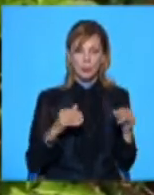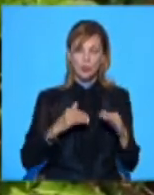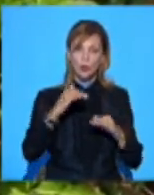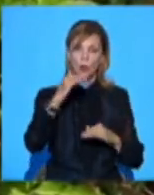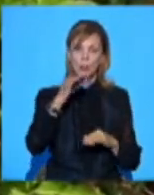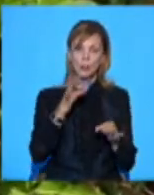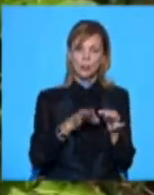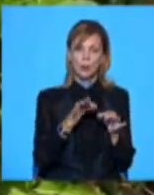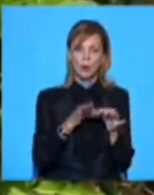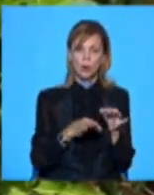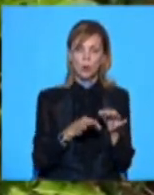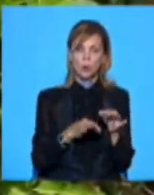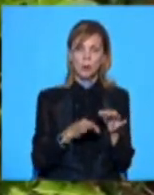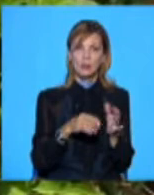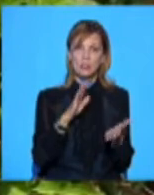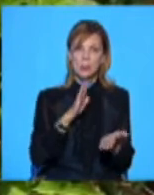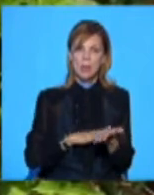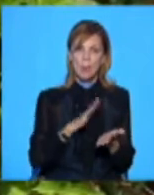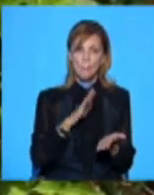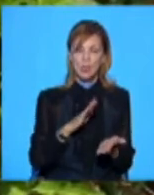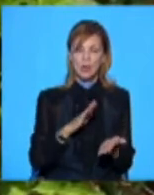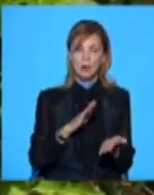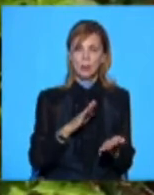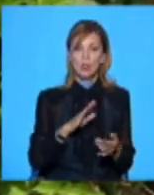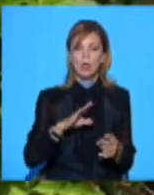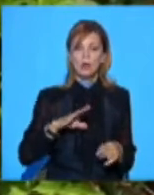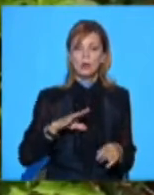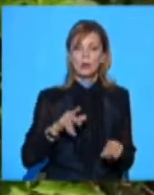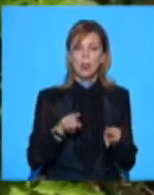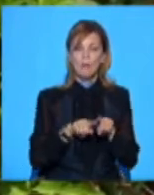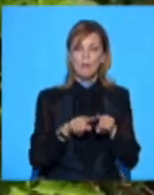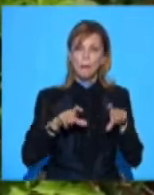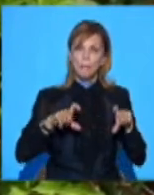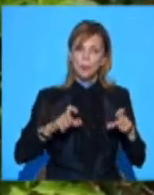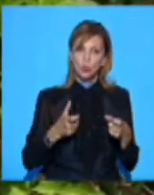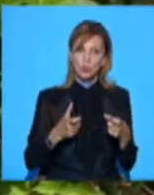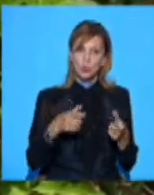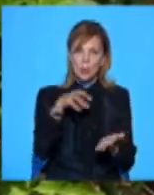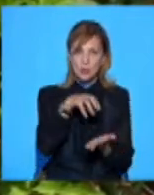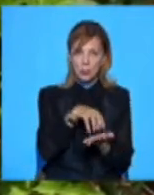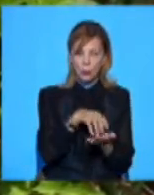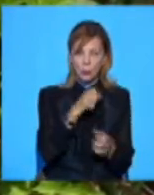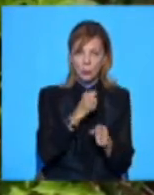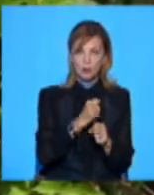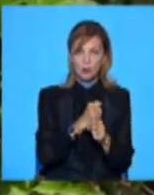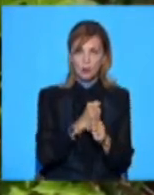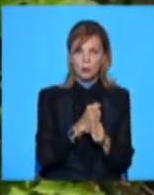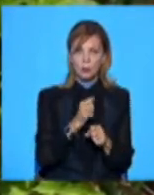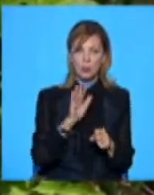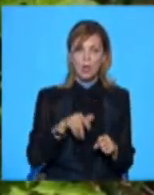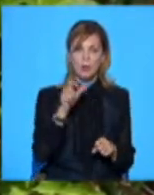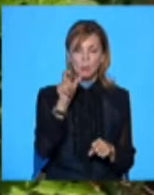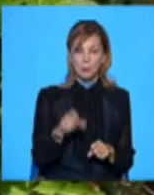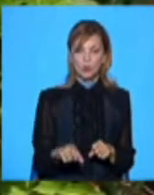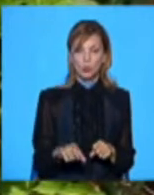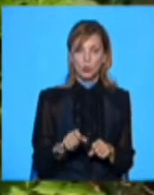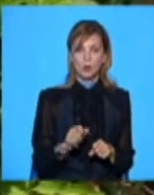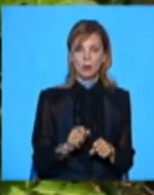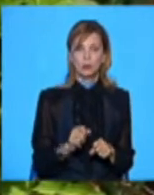creștere economică stabilă. Garantează și protejează locurile de muncă ale